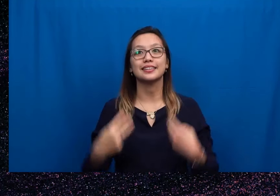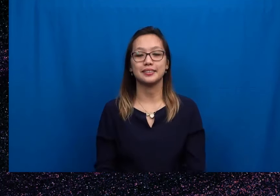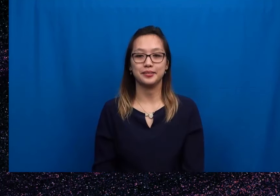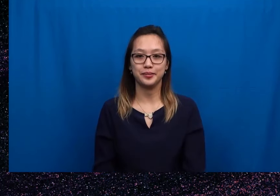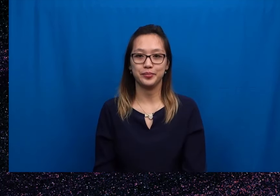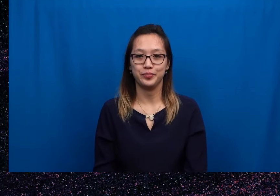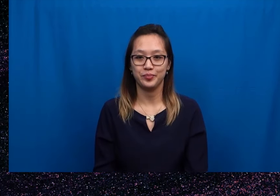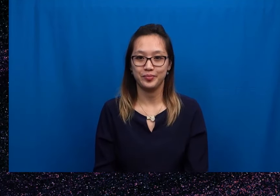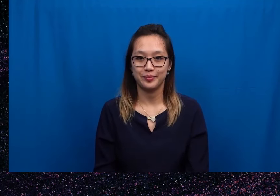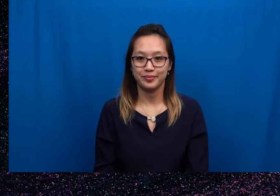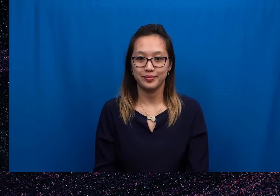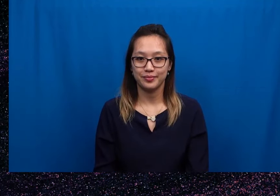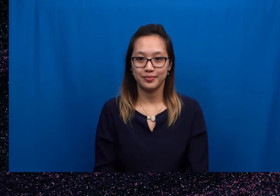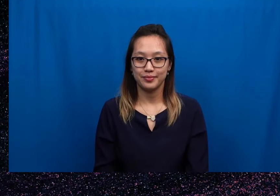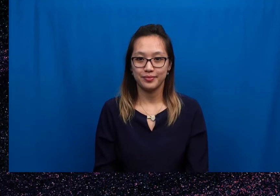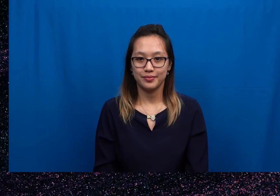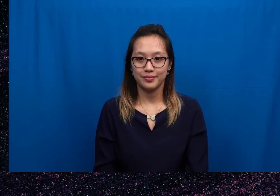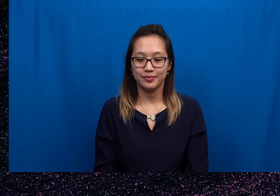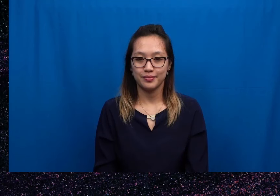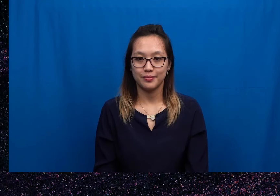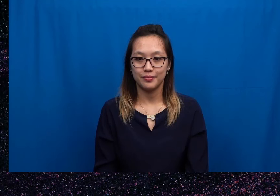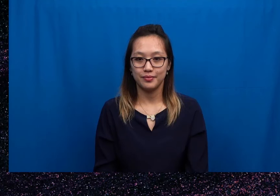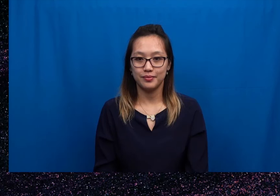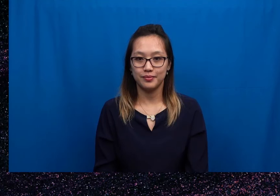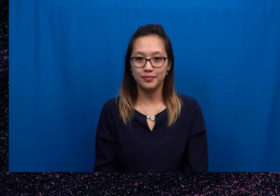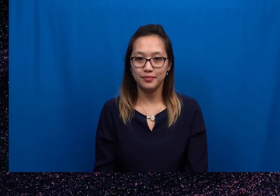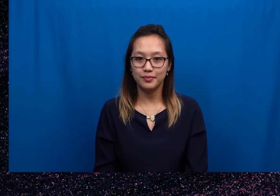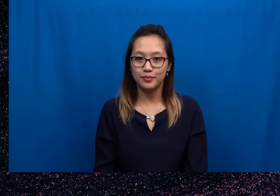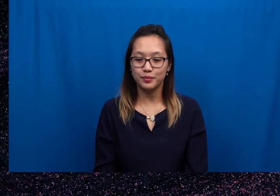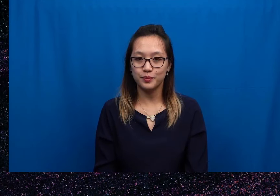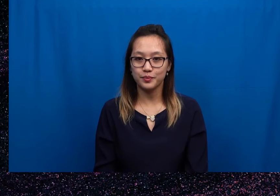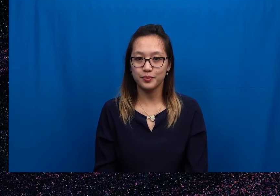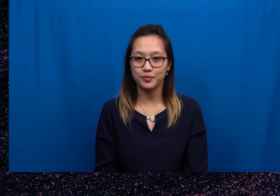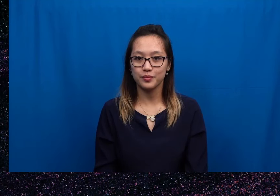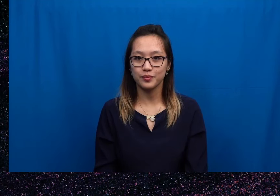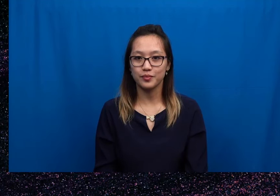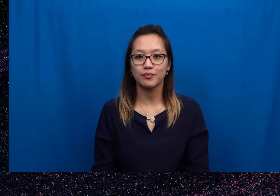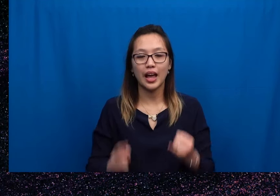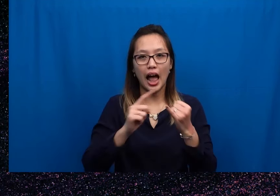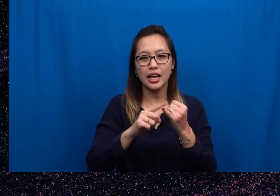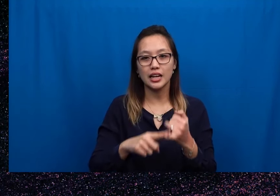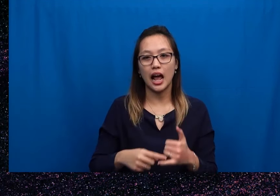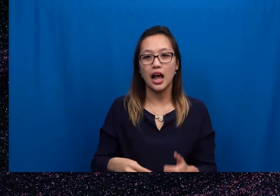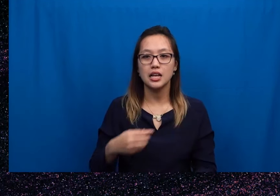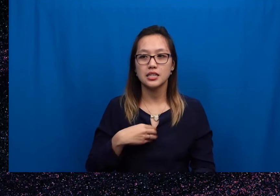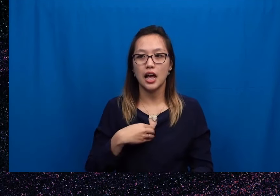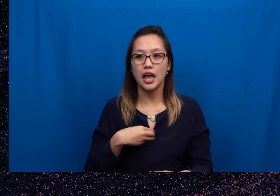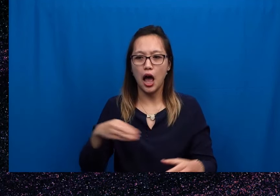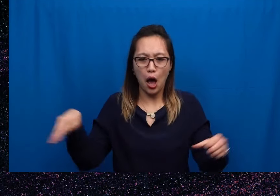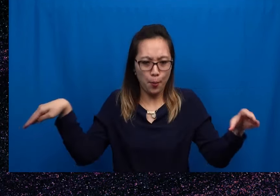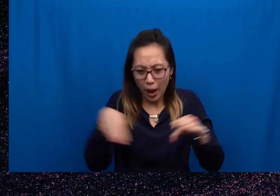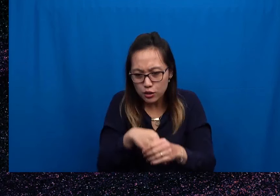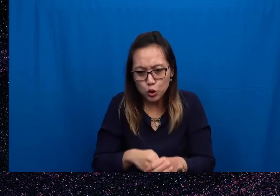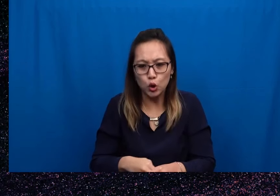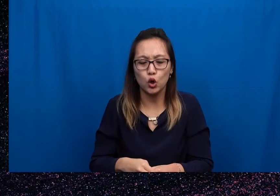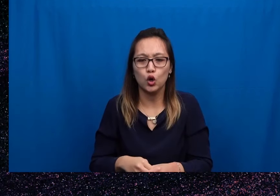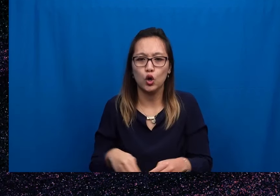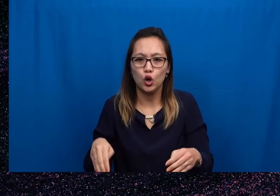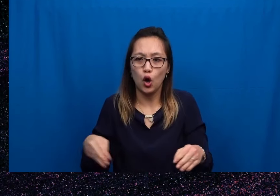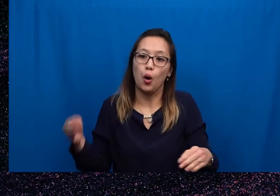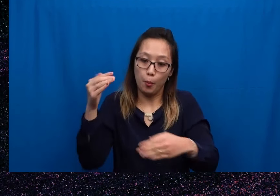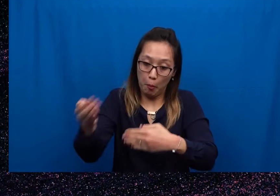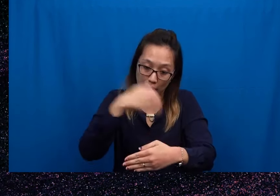supaya jauh dari pergaulan saya, tetapi akhirnya saya terlibat dengan pergaulan yang lain lagi. Ya. Nah, di